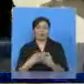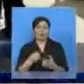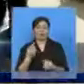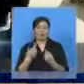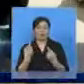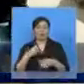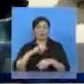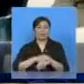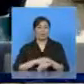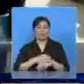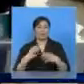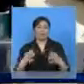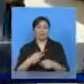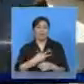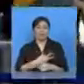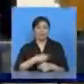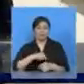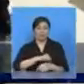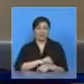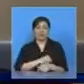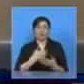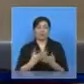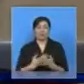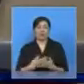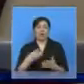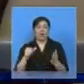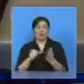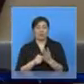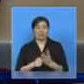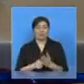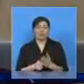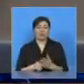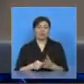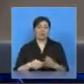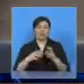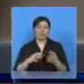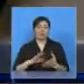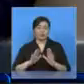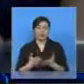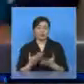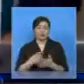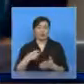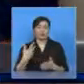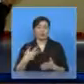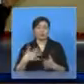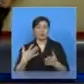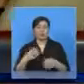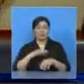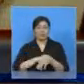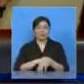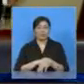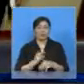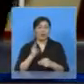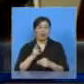факта за хранение наркотиков, 7 случаев ношения незарегистрированного огнестрельного оружия и 135 фактов ношения